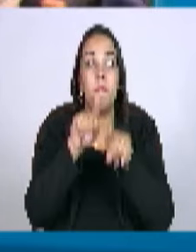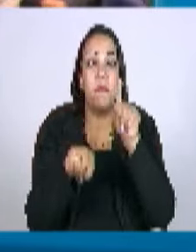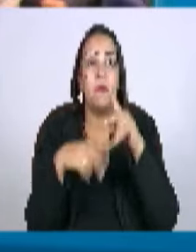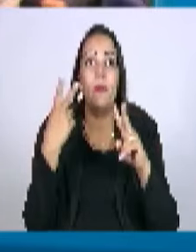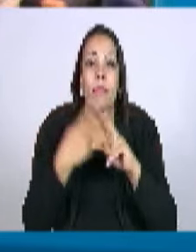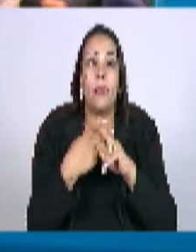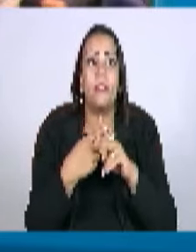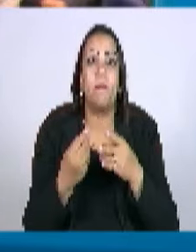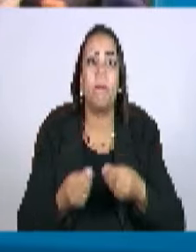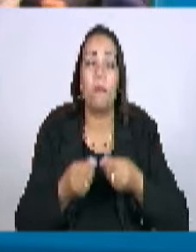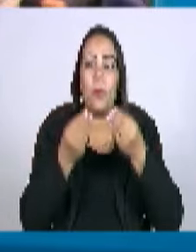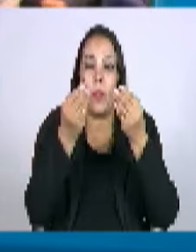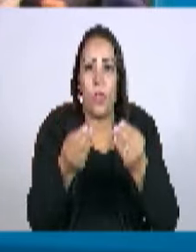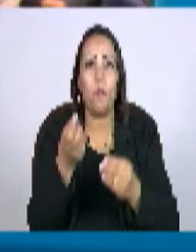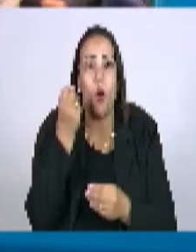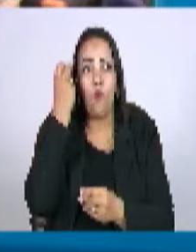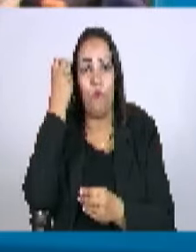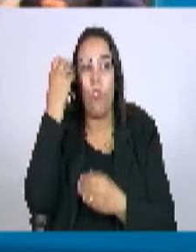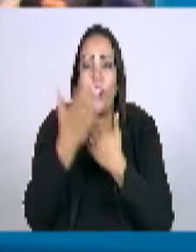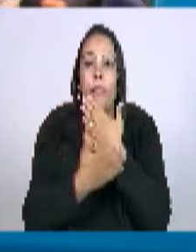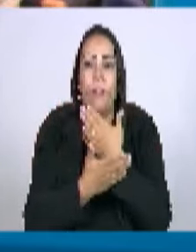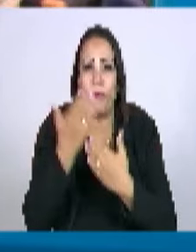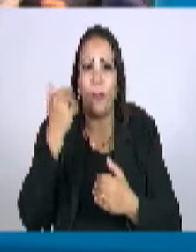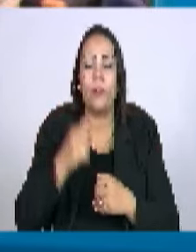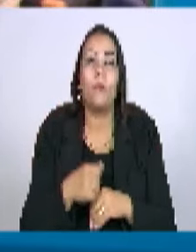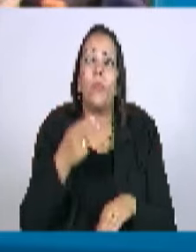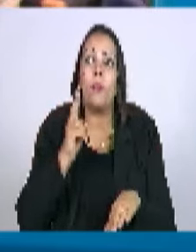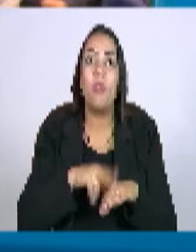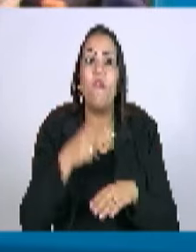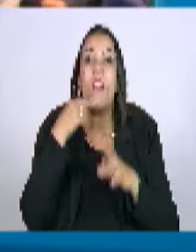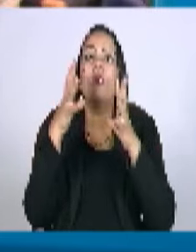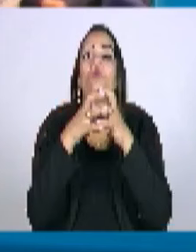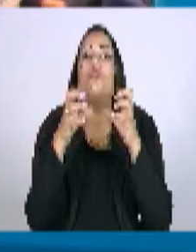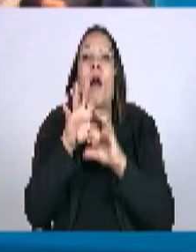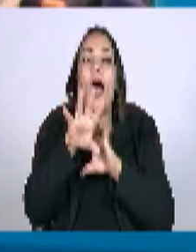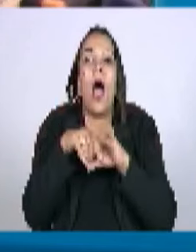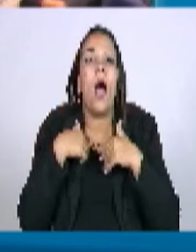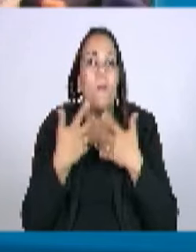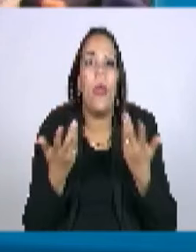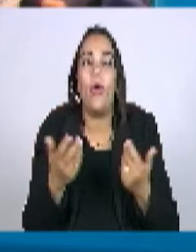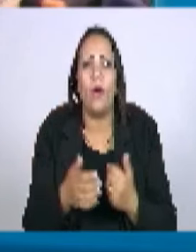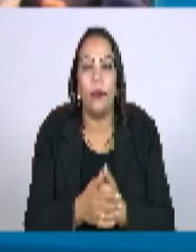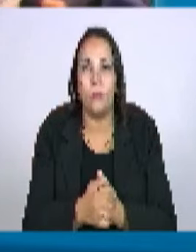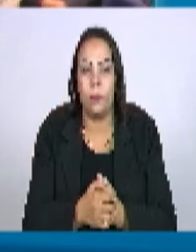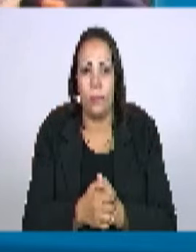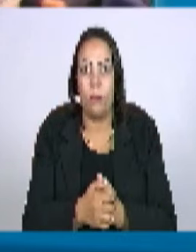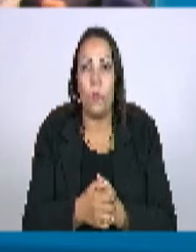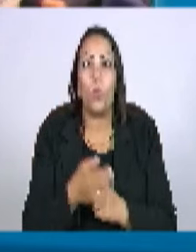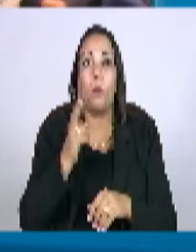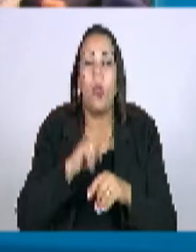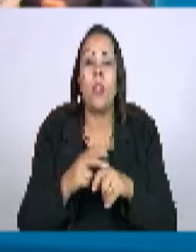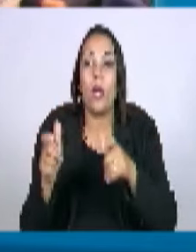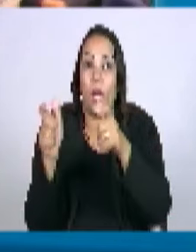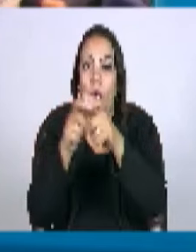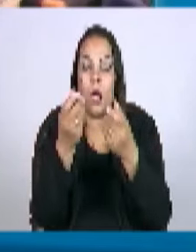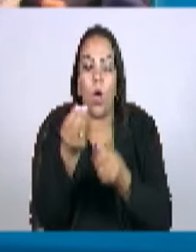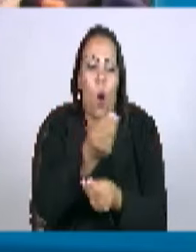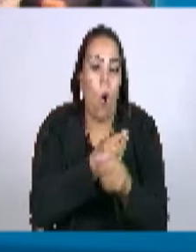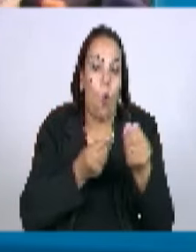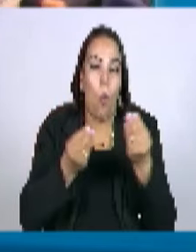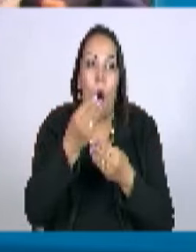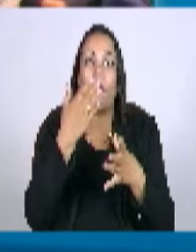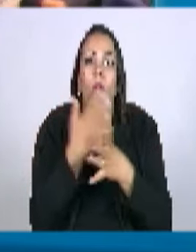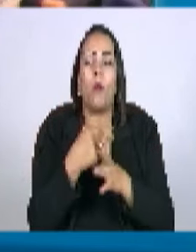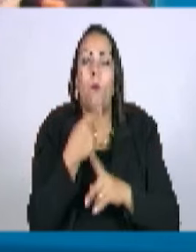بتقدم افكار جديده في ناس بتشرح هي بتعمل ايه في جلسات وحوار